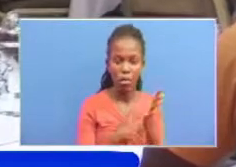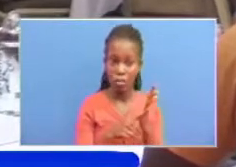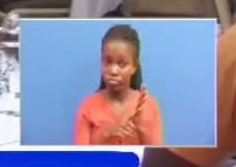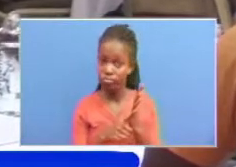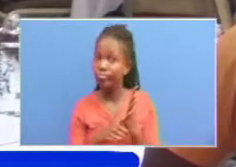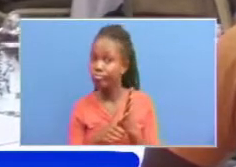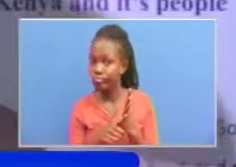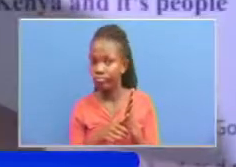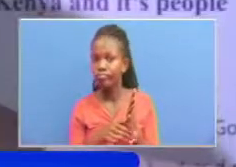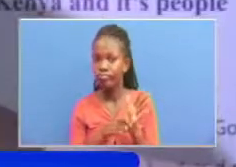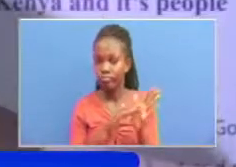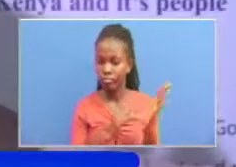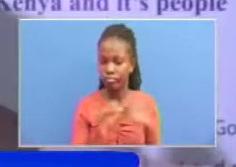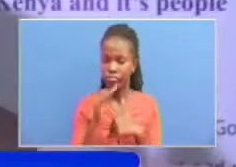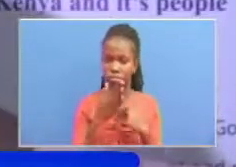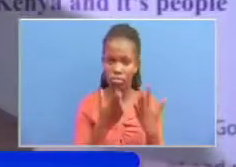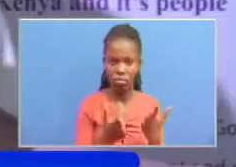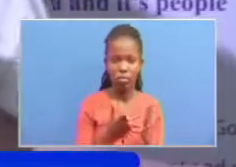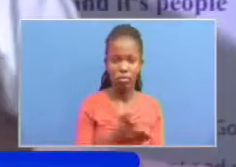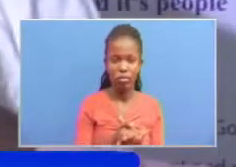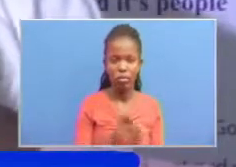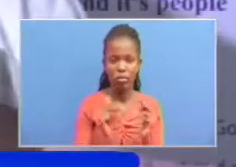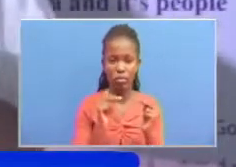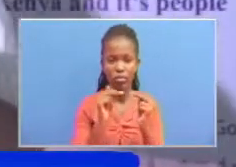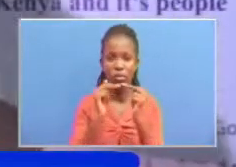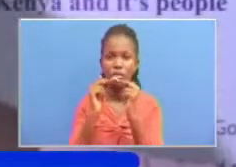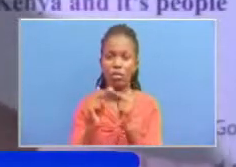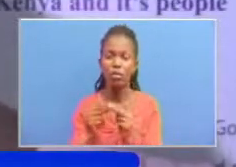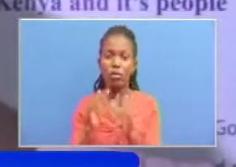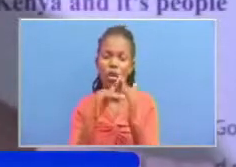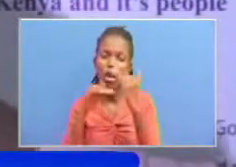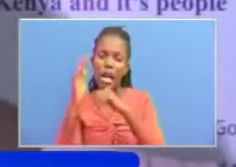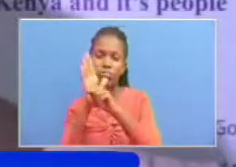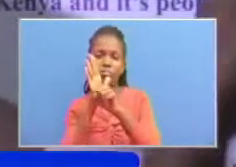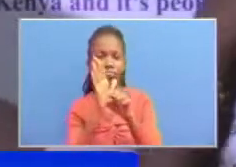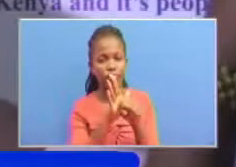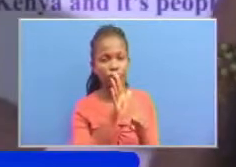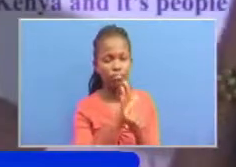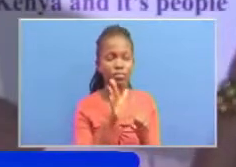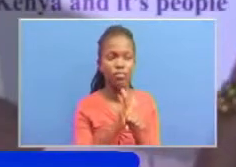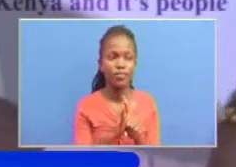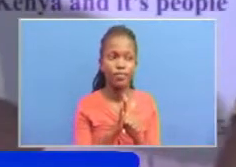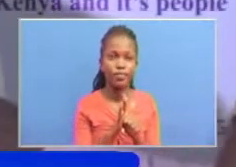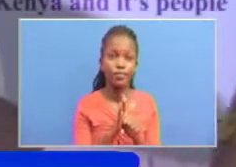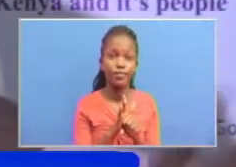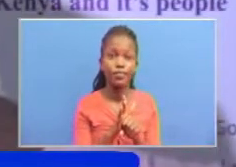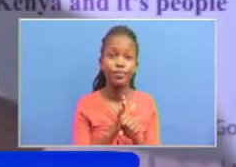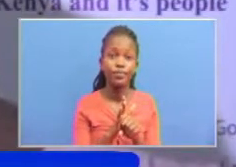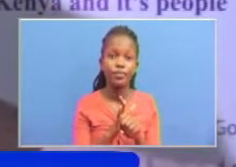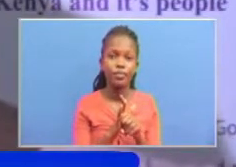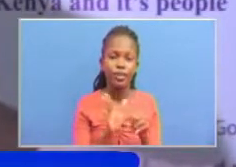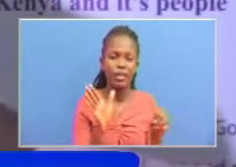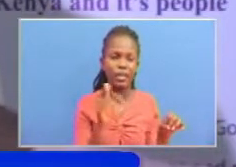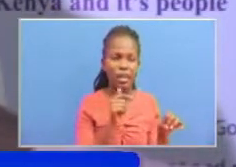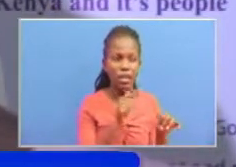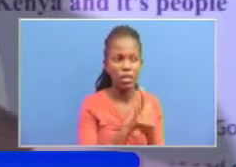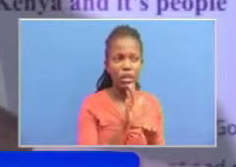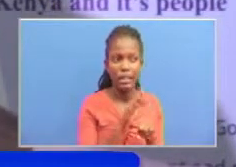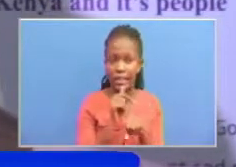kwa siko ii. Uhalifu wa mitandao umezidi, umepanda sana. Sana sana wakati